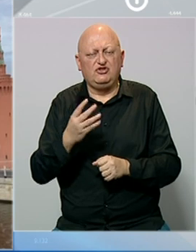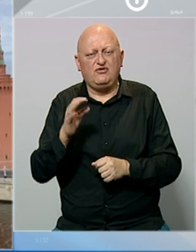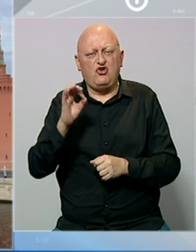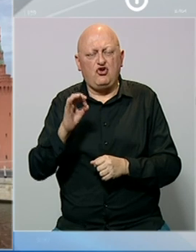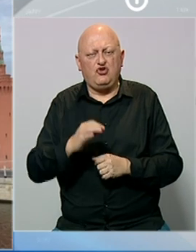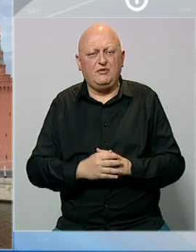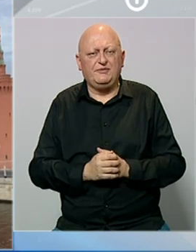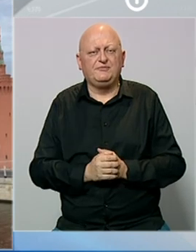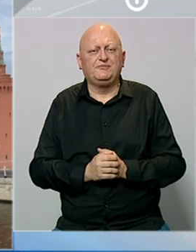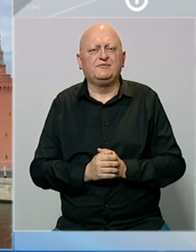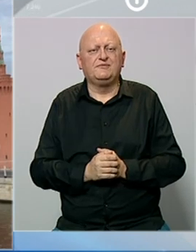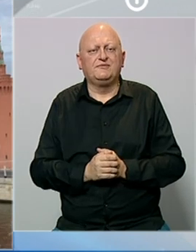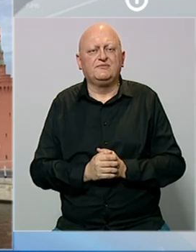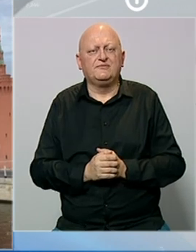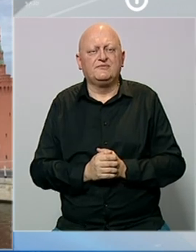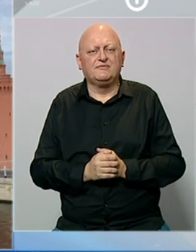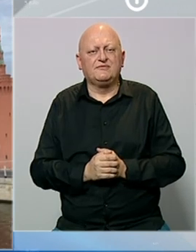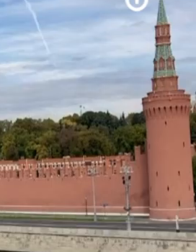oktobra.